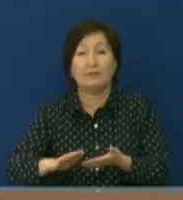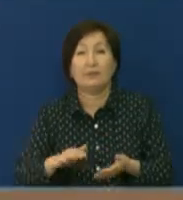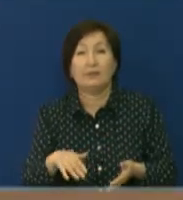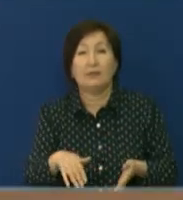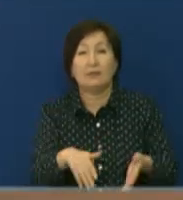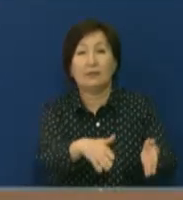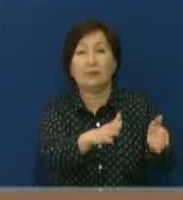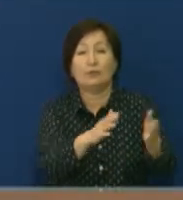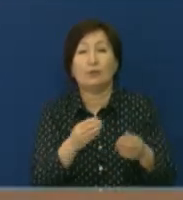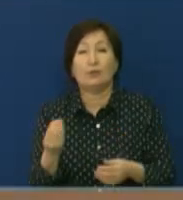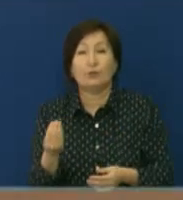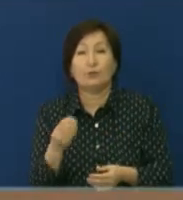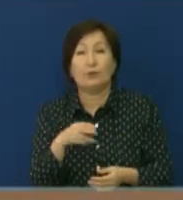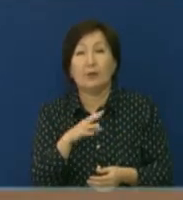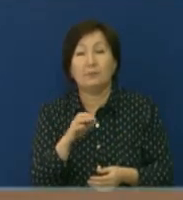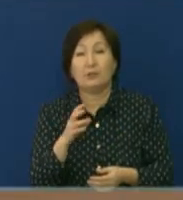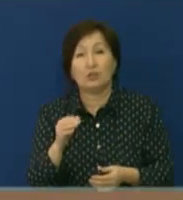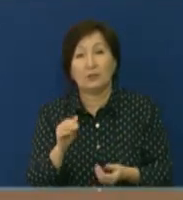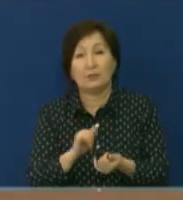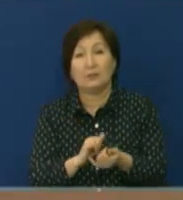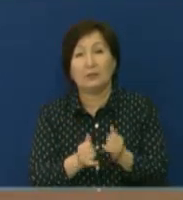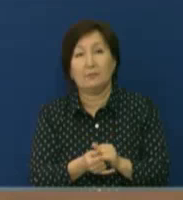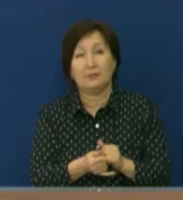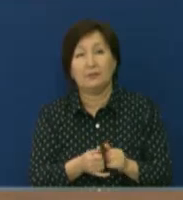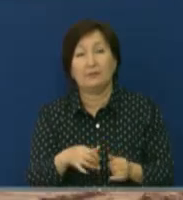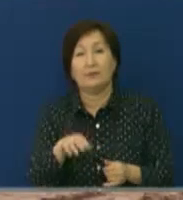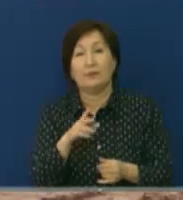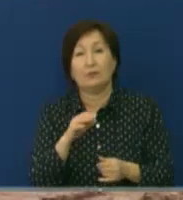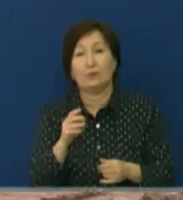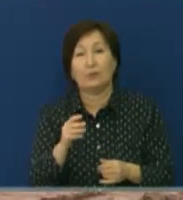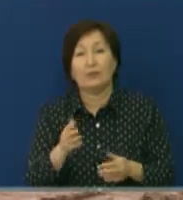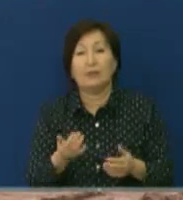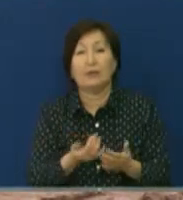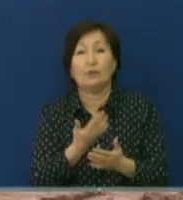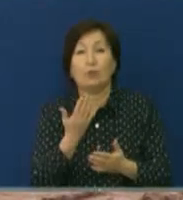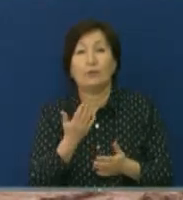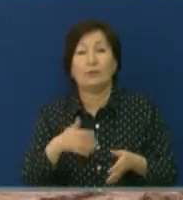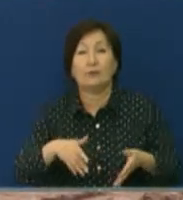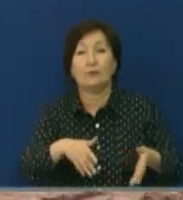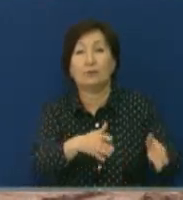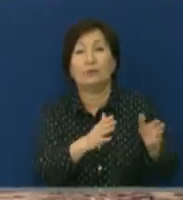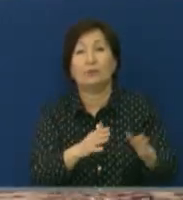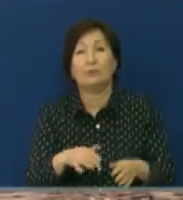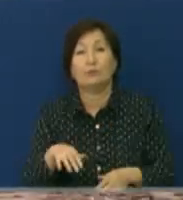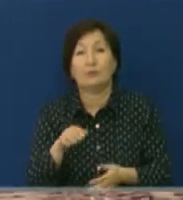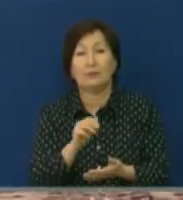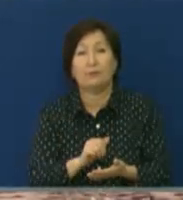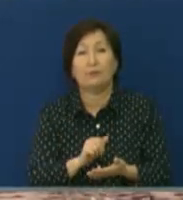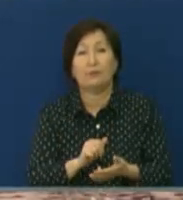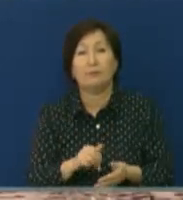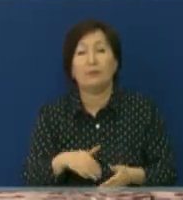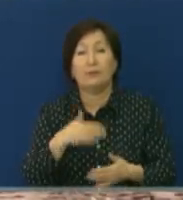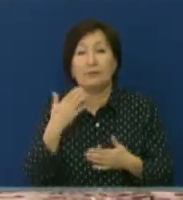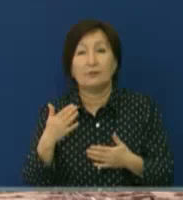и песчано-гравийной смесью по сути это станет фундаментом для новой дороги ожидается что в следующем году объем